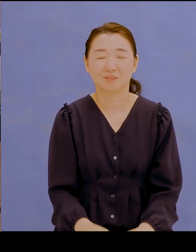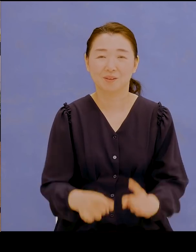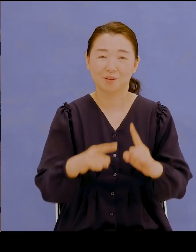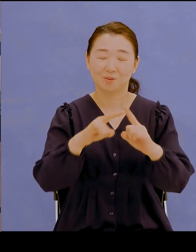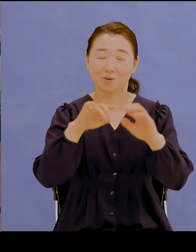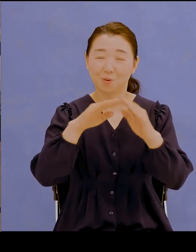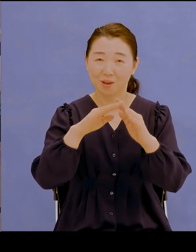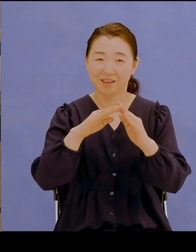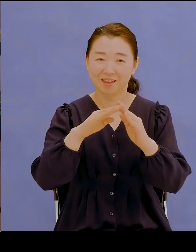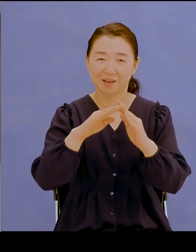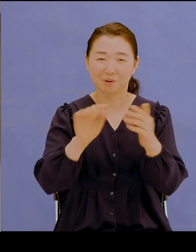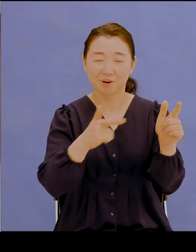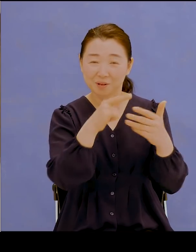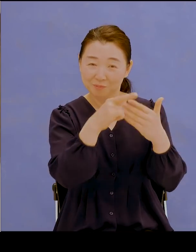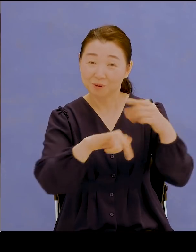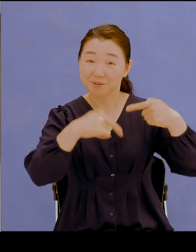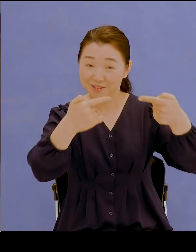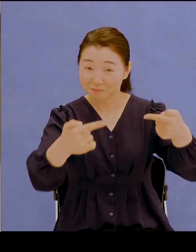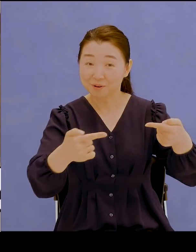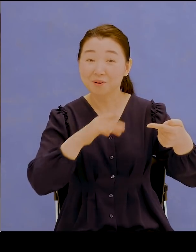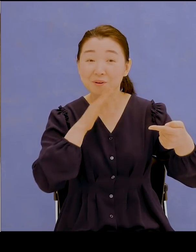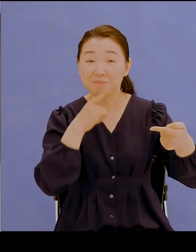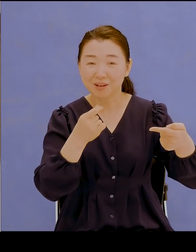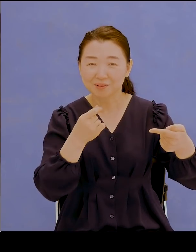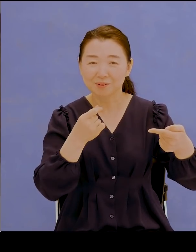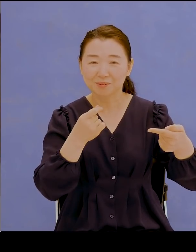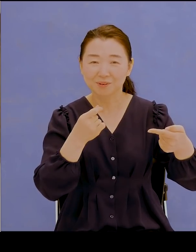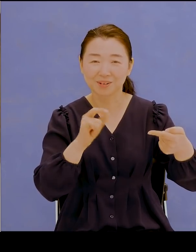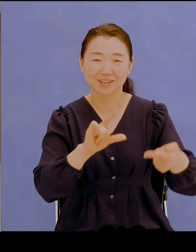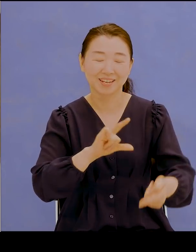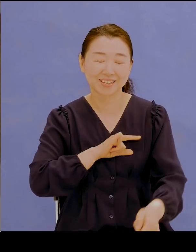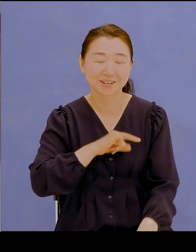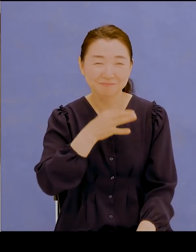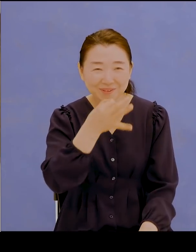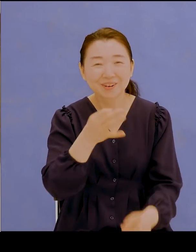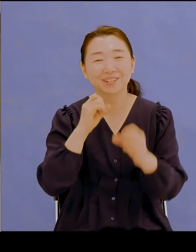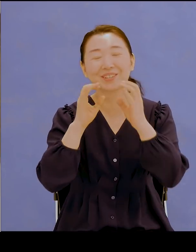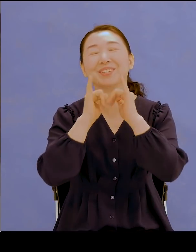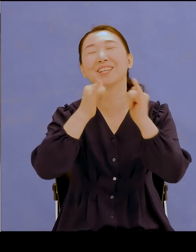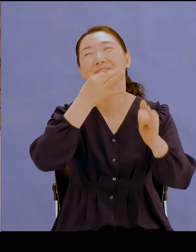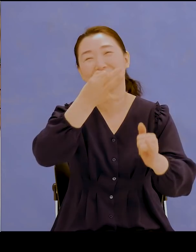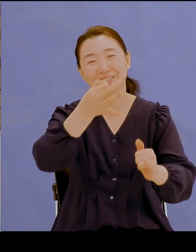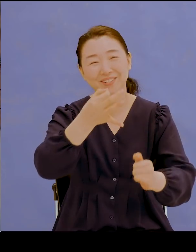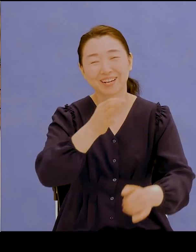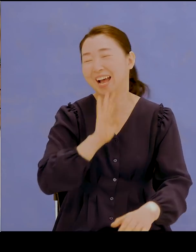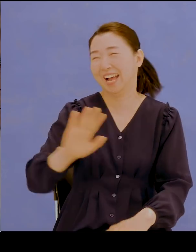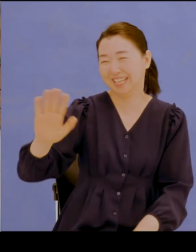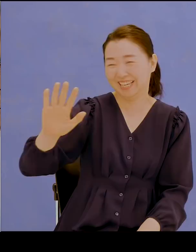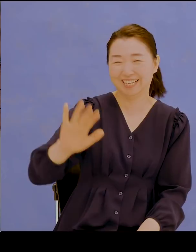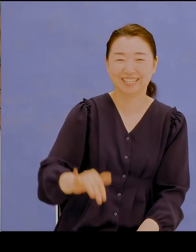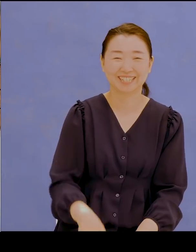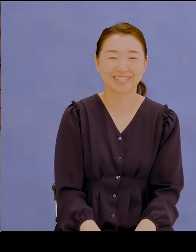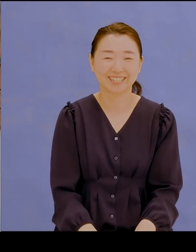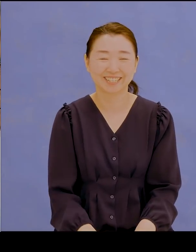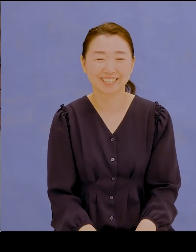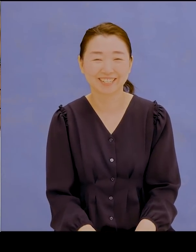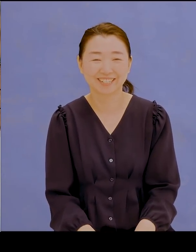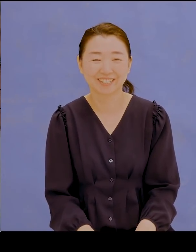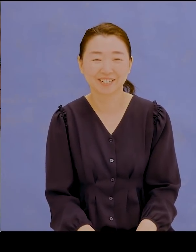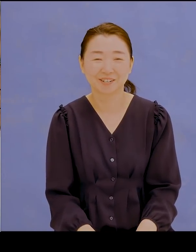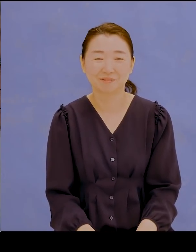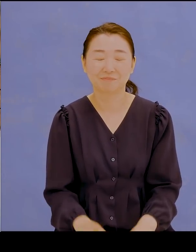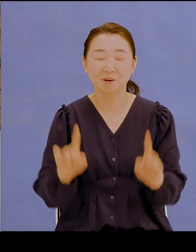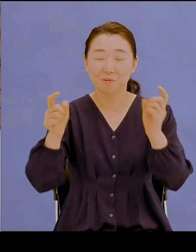가지 프로그램에도 이제 참여하시고 거의 별명이 전도사님이시는데 아니에요. 교회 훈련 프로그램